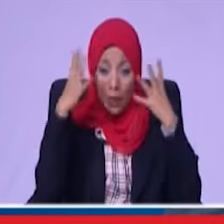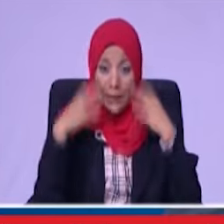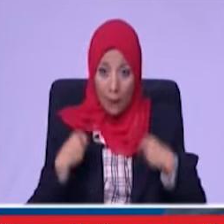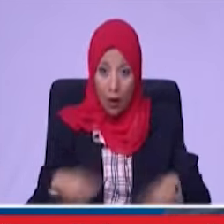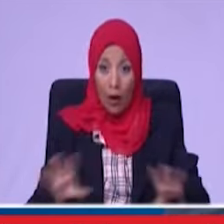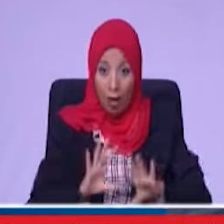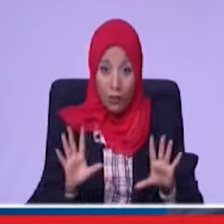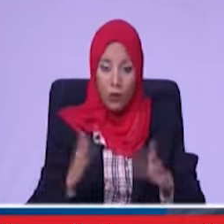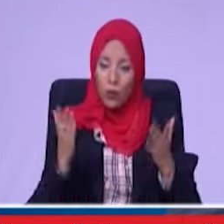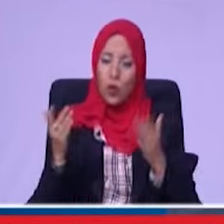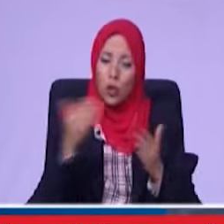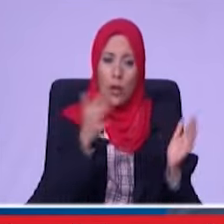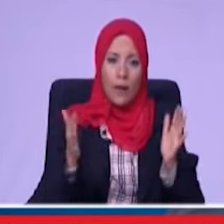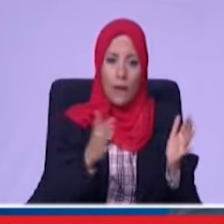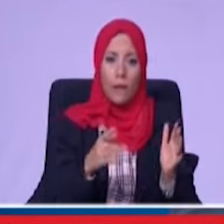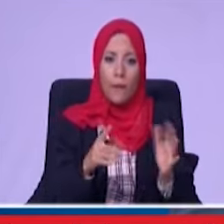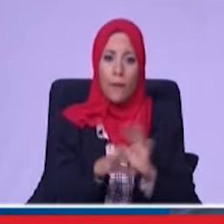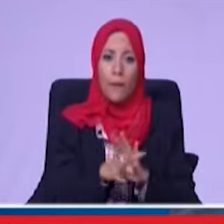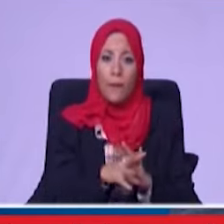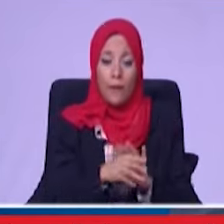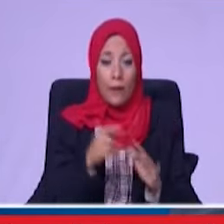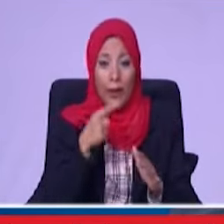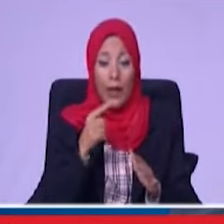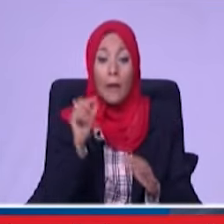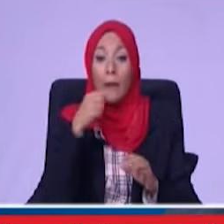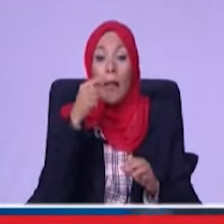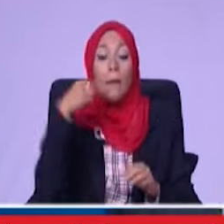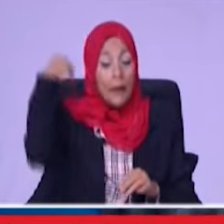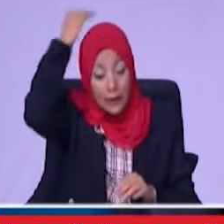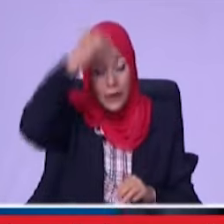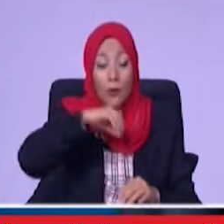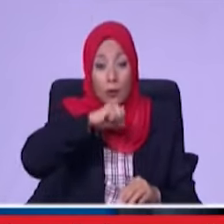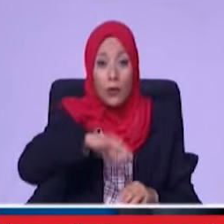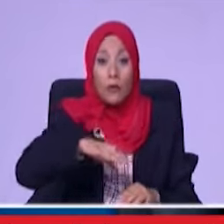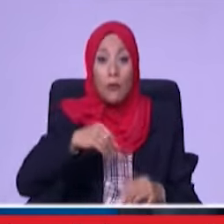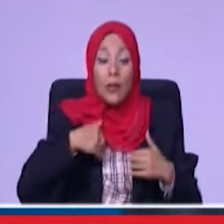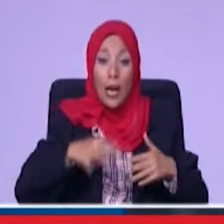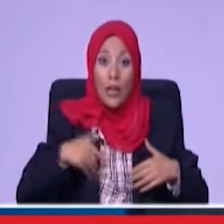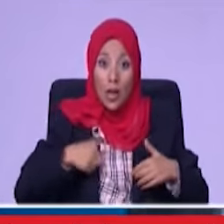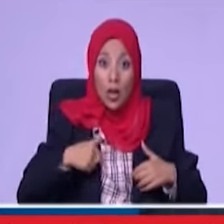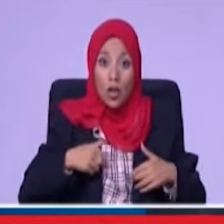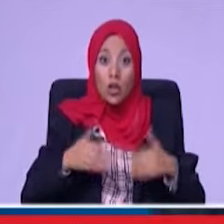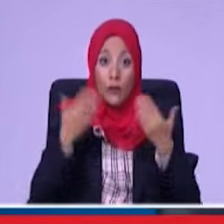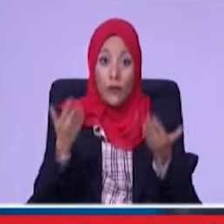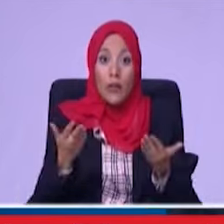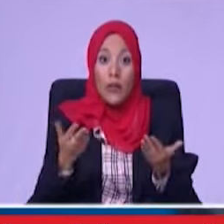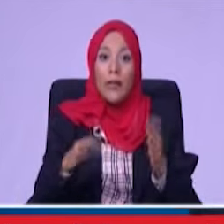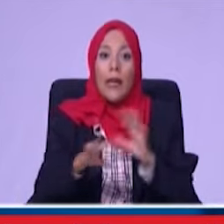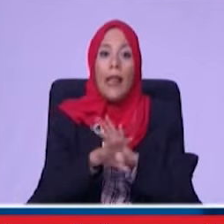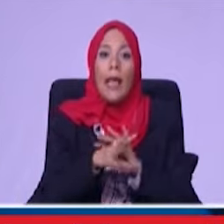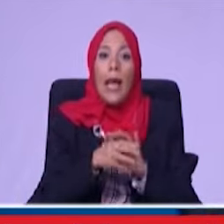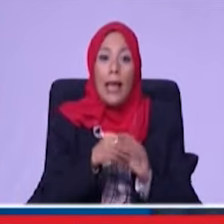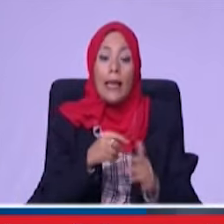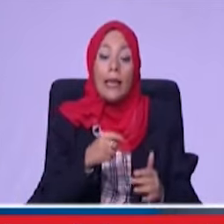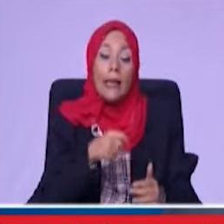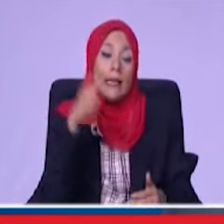الدليل حديث النبي صلى الله عليه وسلم شفاعتي لأهل الكبائر من